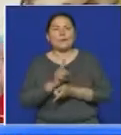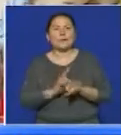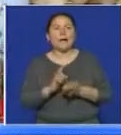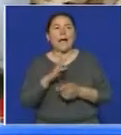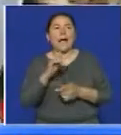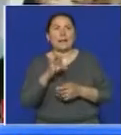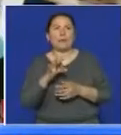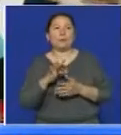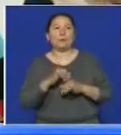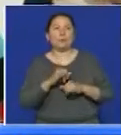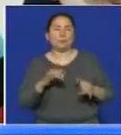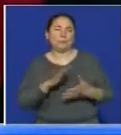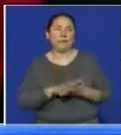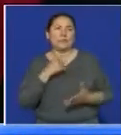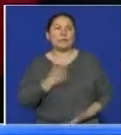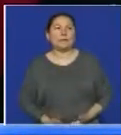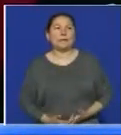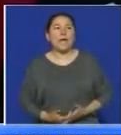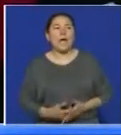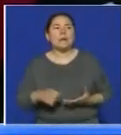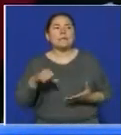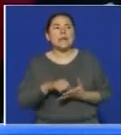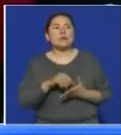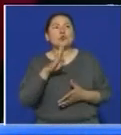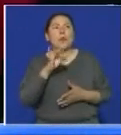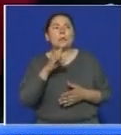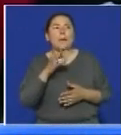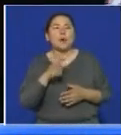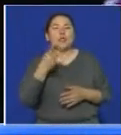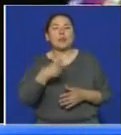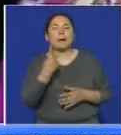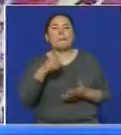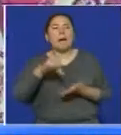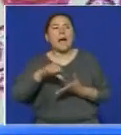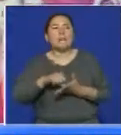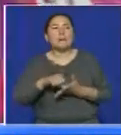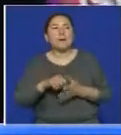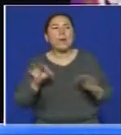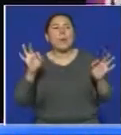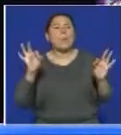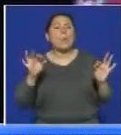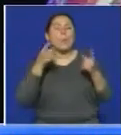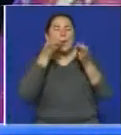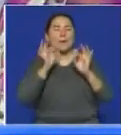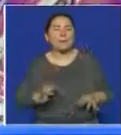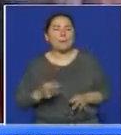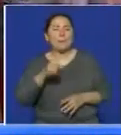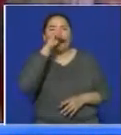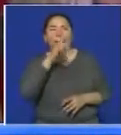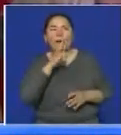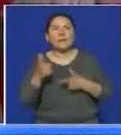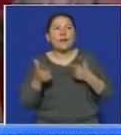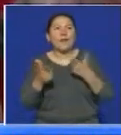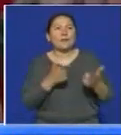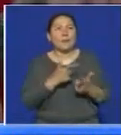карьерасы жалғастыра берсін деп ойлаймын. Сәттілік. Ақтық сайысқа жолдама алған 21 қатысушы өнер майталмандарымен бір ай бойы жұмыс жасаған.